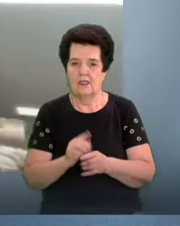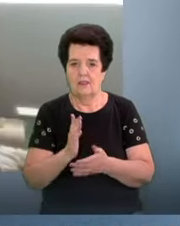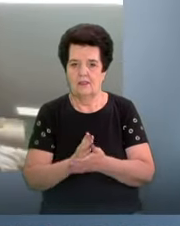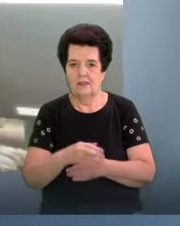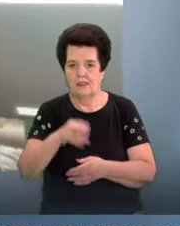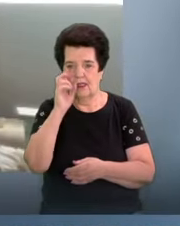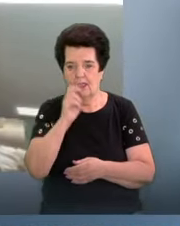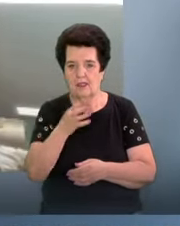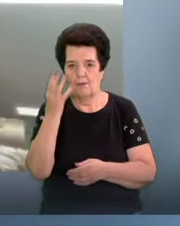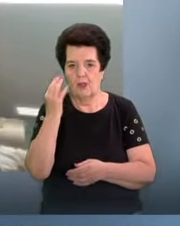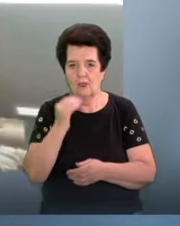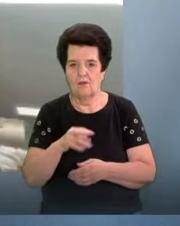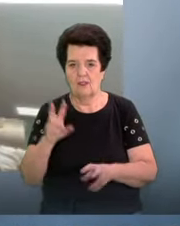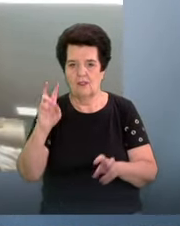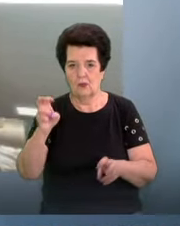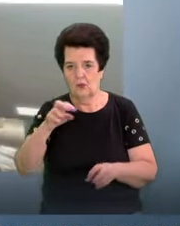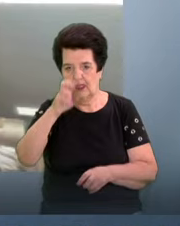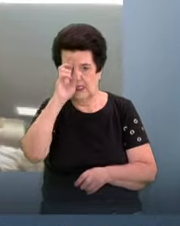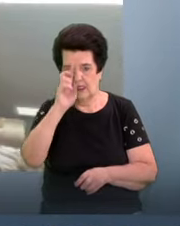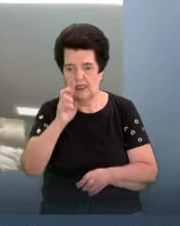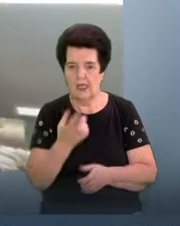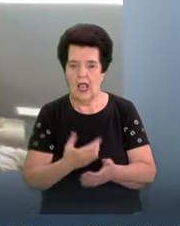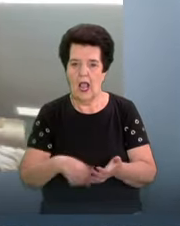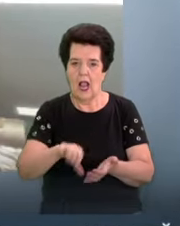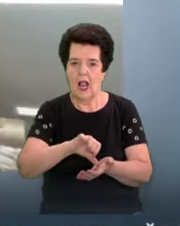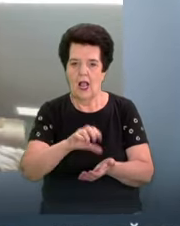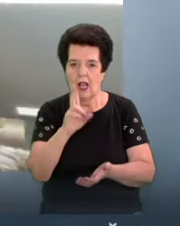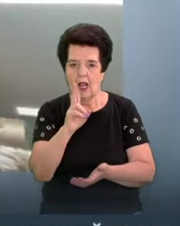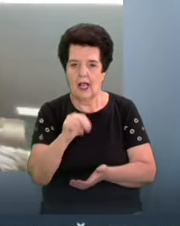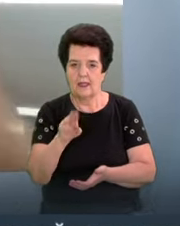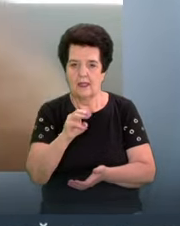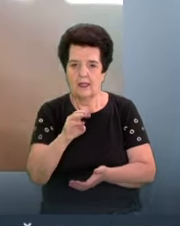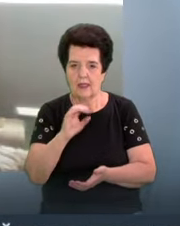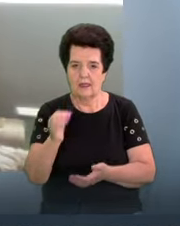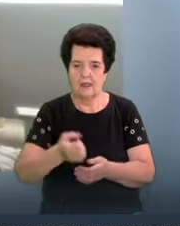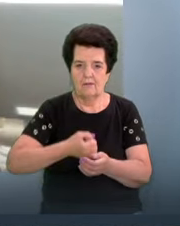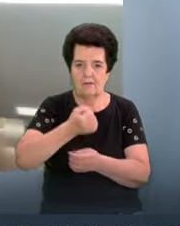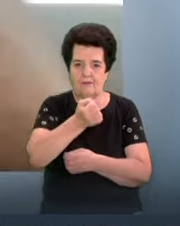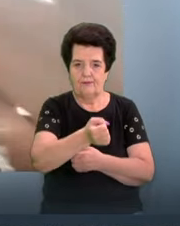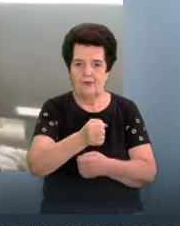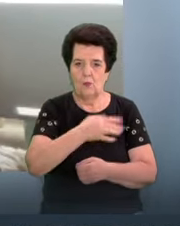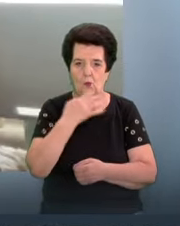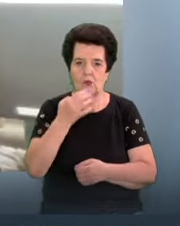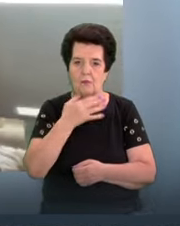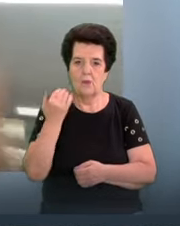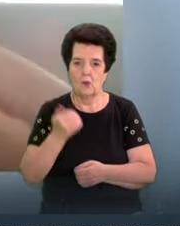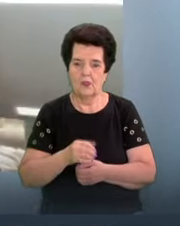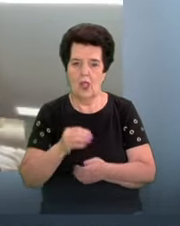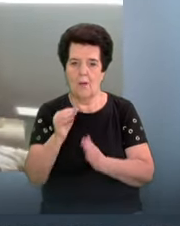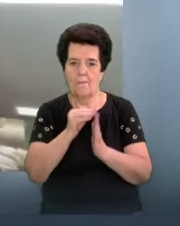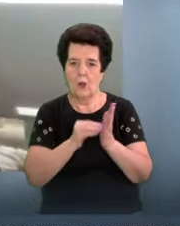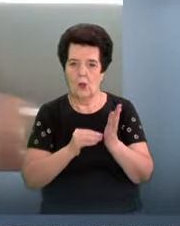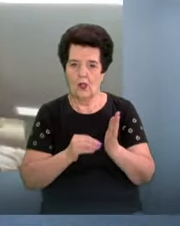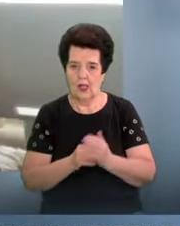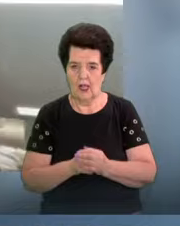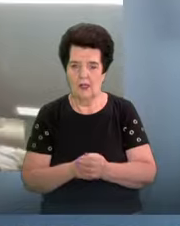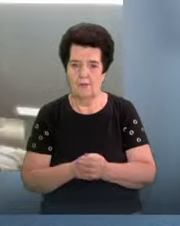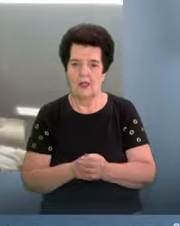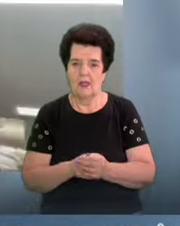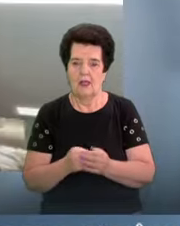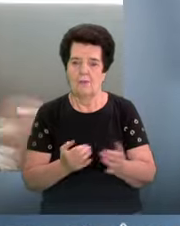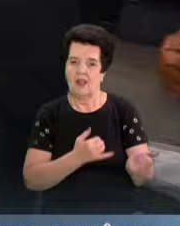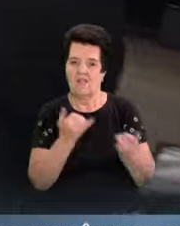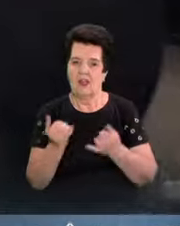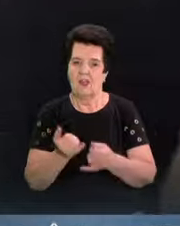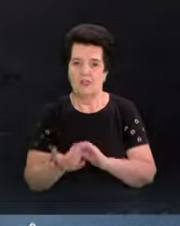a căpătat statutul de țară candidată, are dreptul la mult mai multe programe și privilegii decât